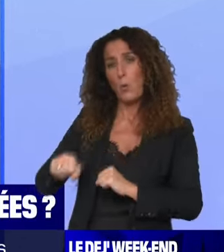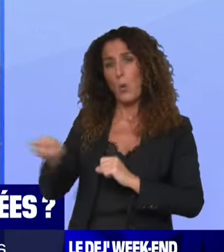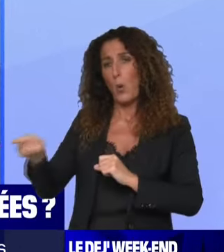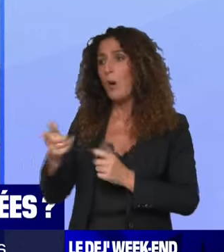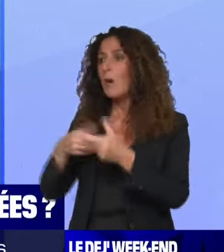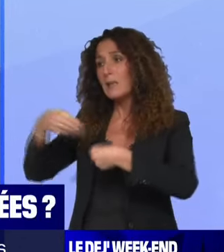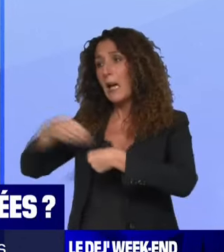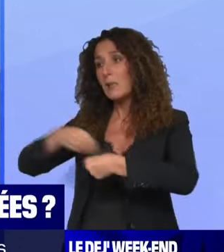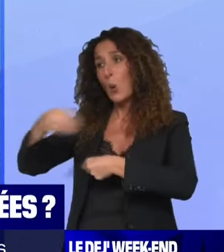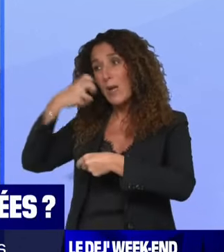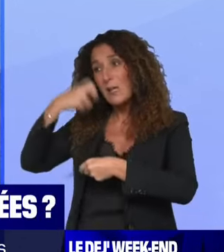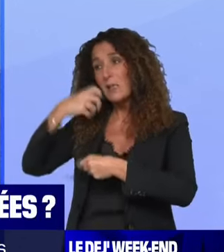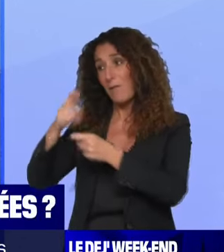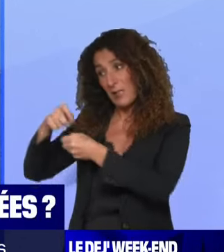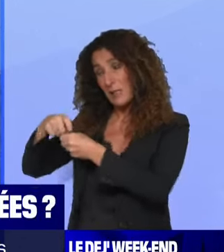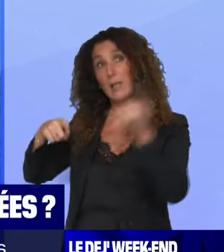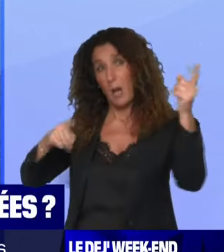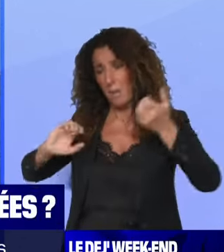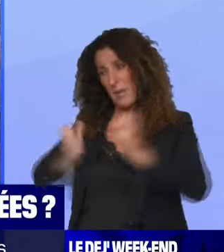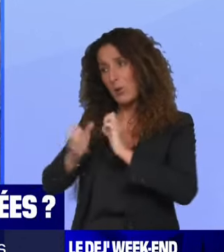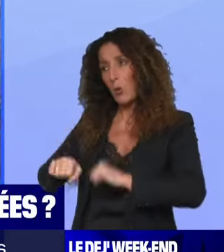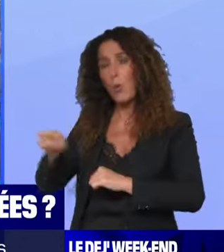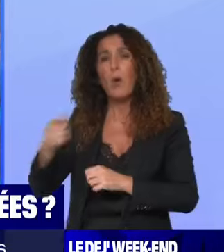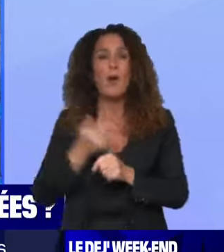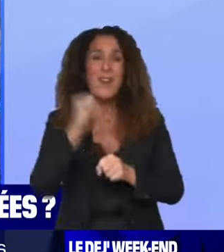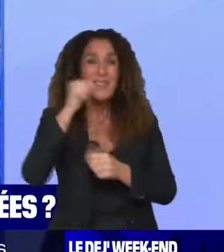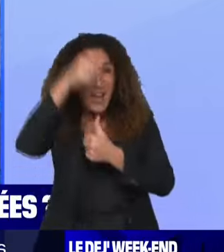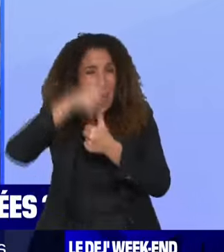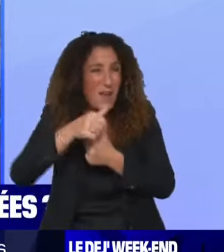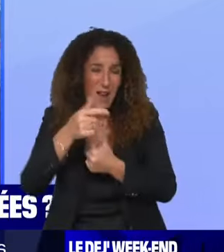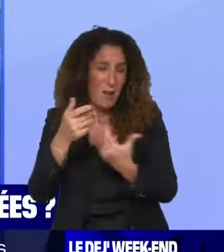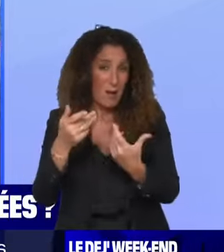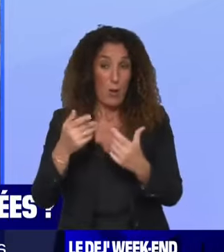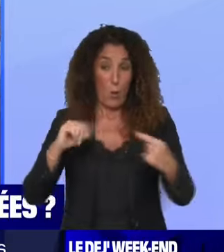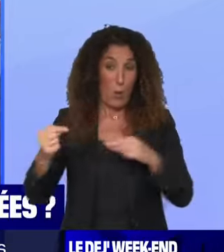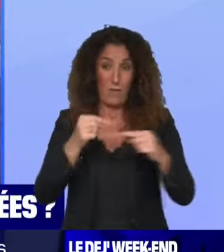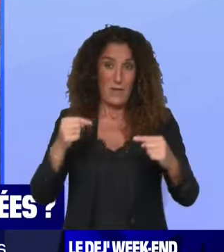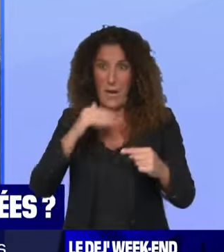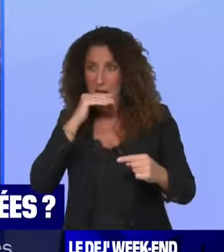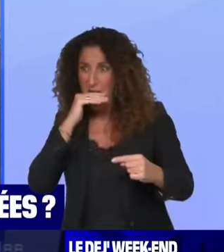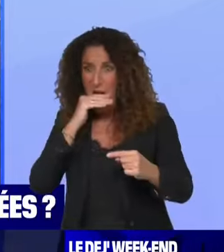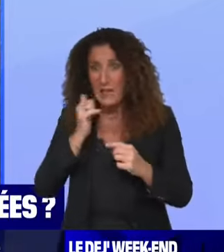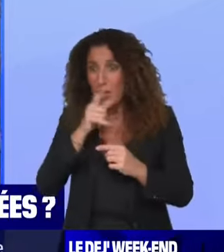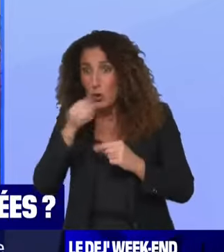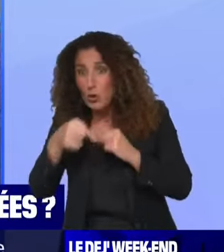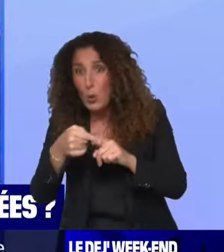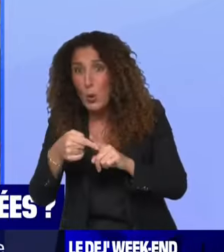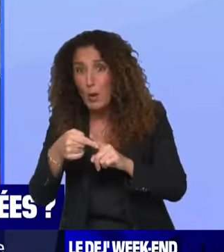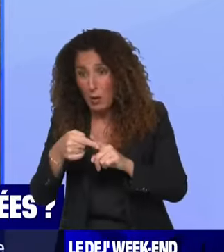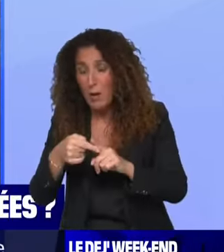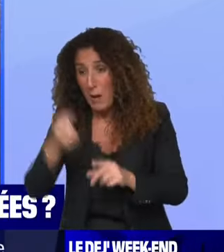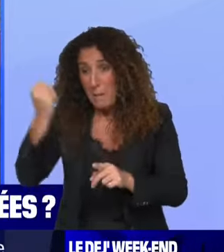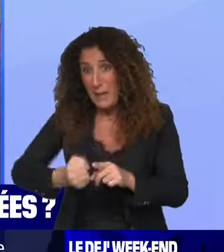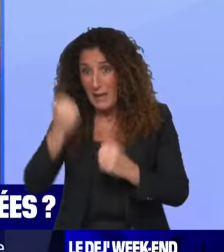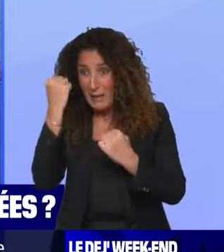direction de la SNCF et sur les syndicats. L'année dernière, souvenez-vous, on avait réussi à éviter le conflit de peu, à quelques jours seulement du déclenchement du plus dur de la grève et à